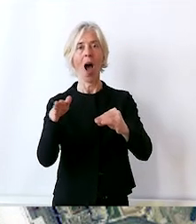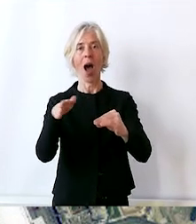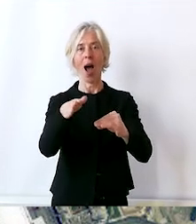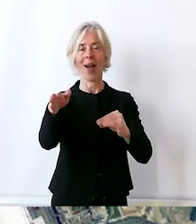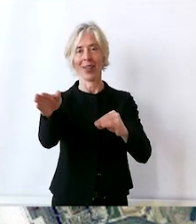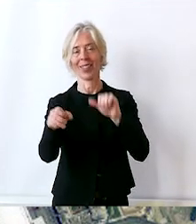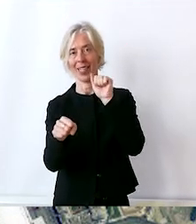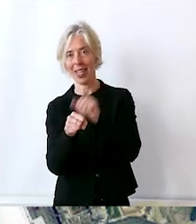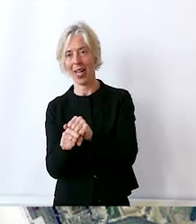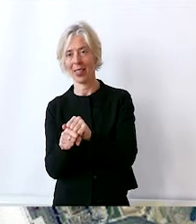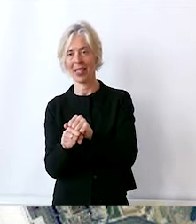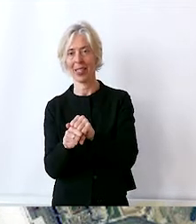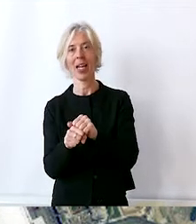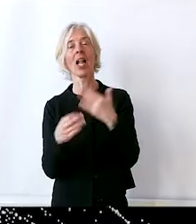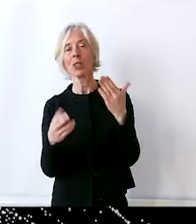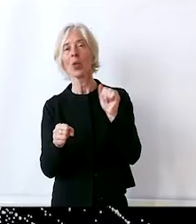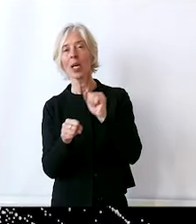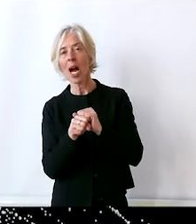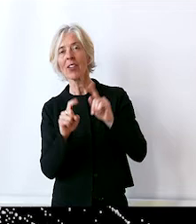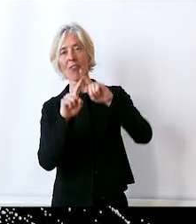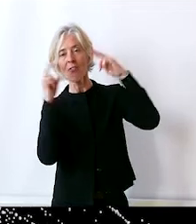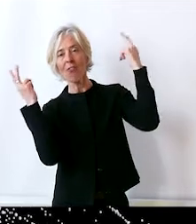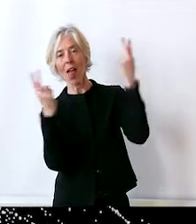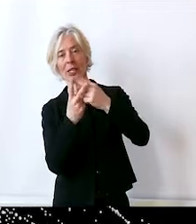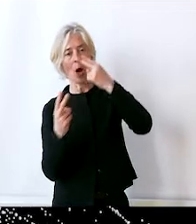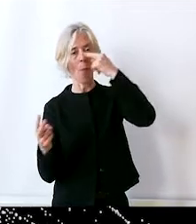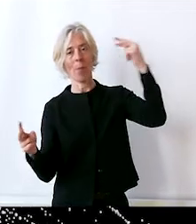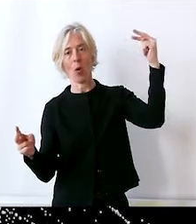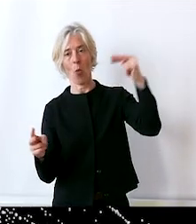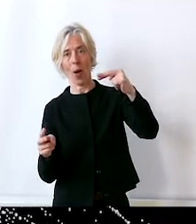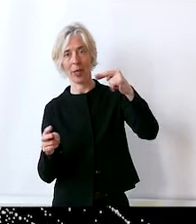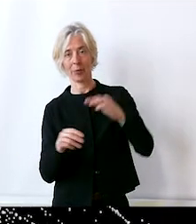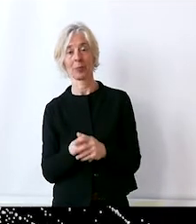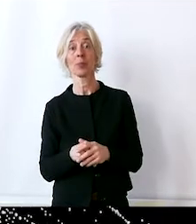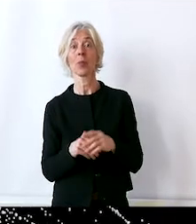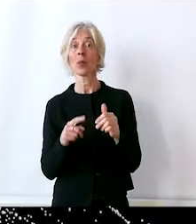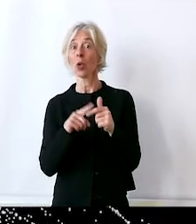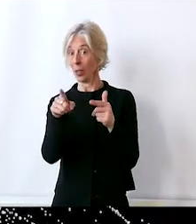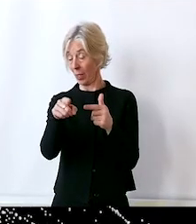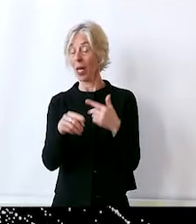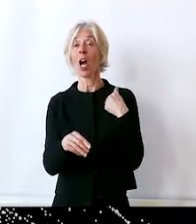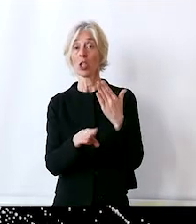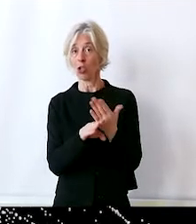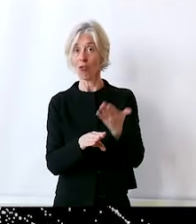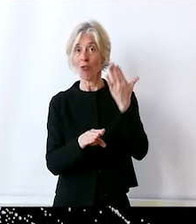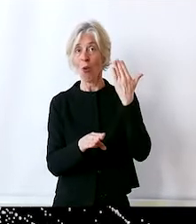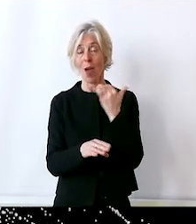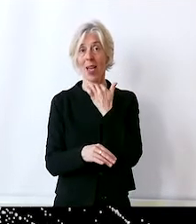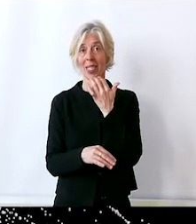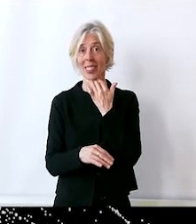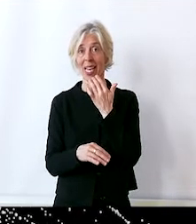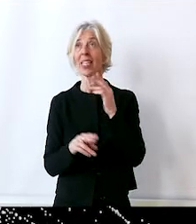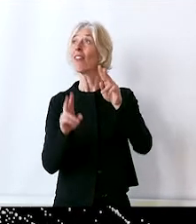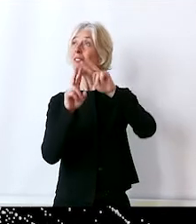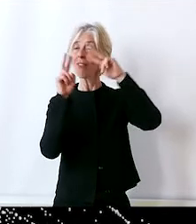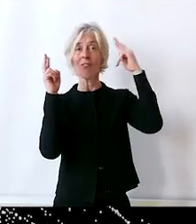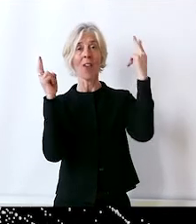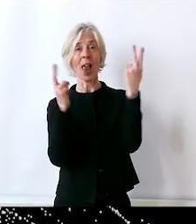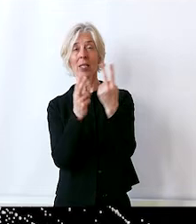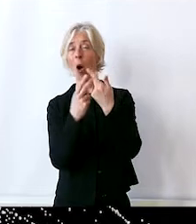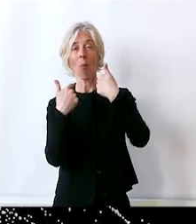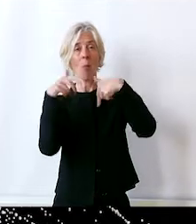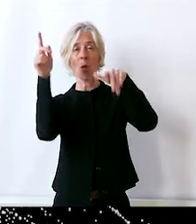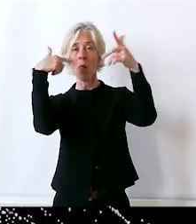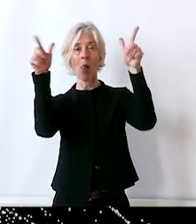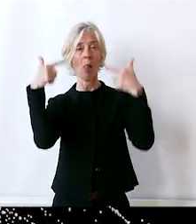CO2-Emissionen eingespart werden können, wenn die Route angepasst wird. Ich hatte es gerade schon angesprochen, Weltraumschrott, eines der